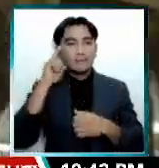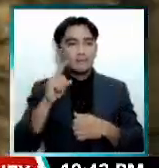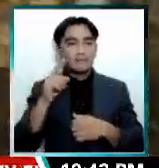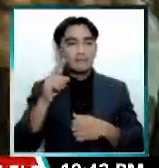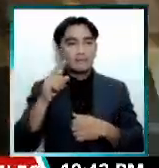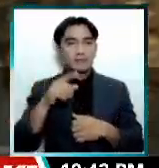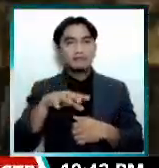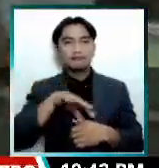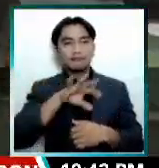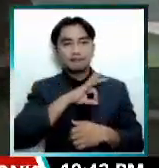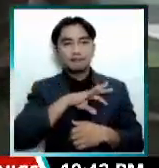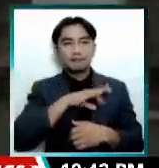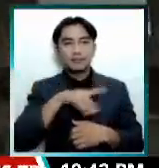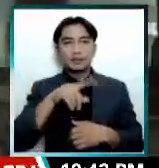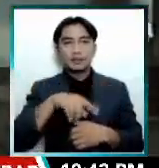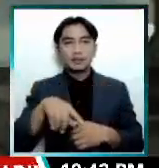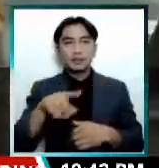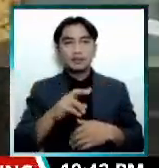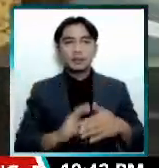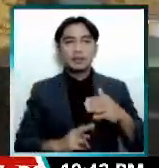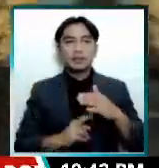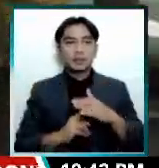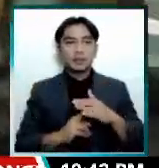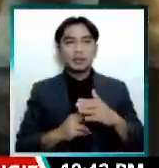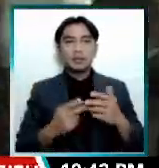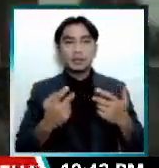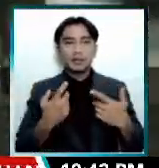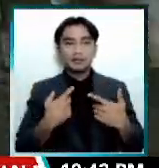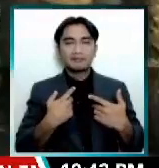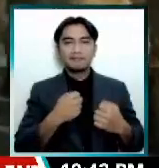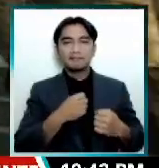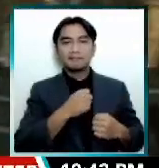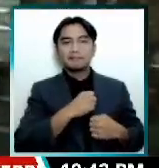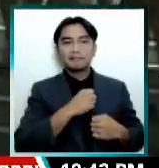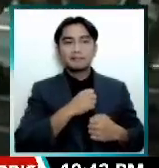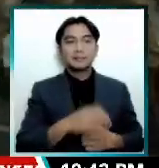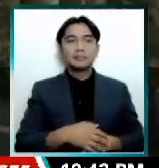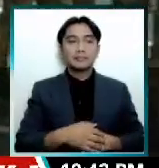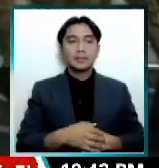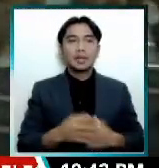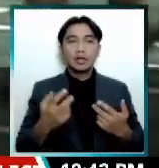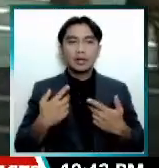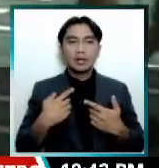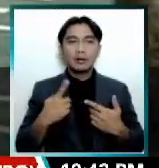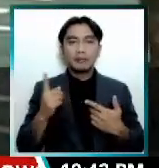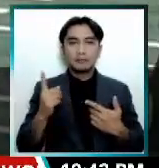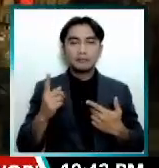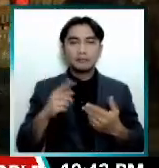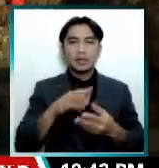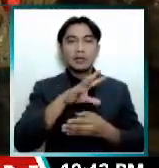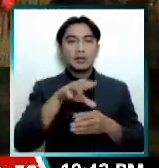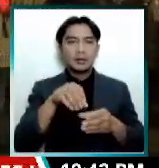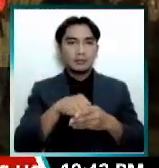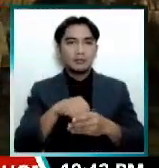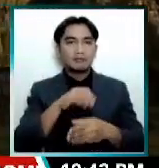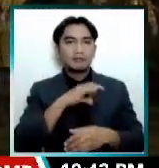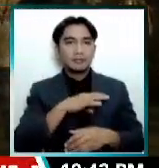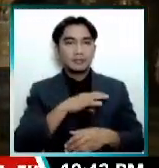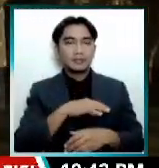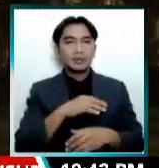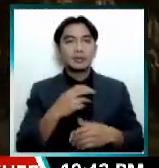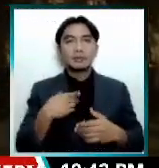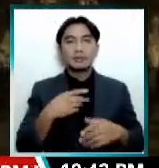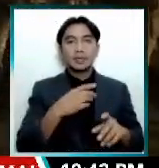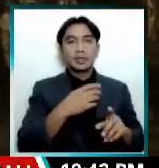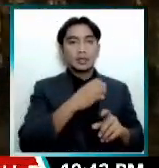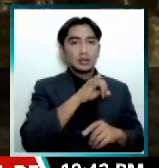Nasa mahigit 14 bilyong piso ang budget para sa regular pension. Sakop niya ng pensyon mula Enero hanggang Marso.